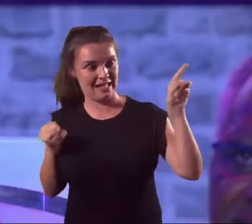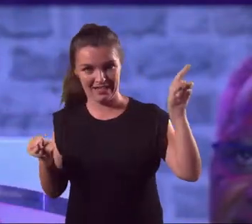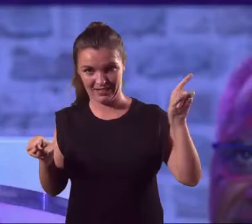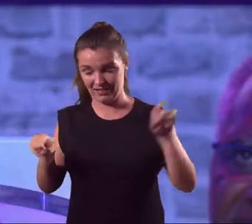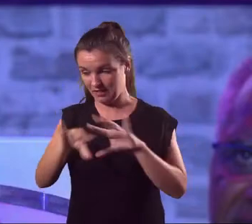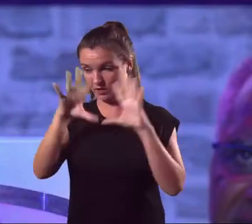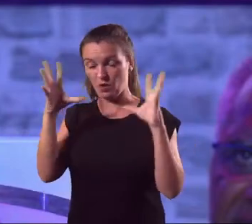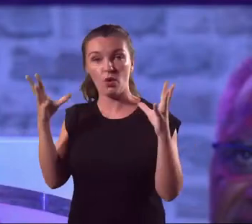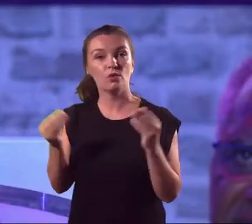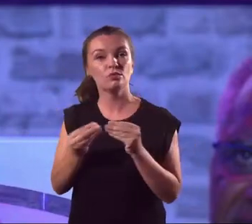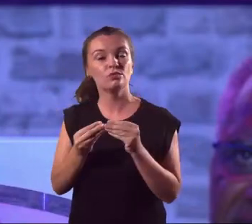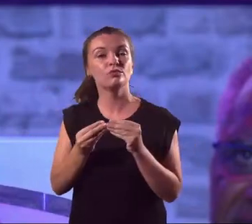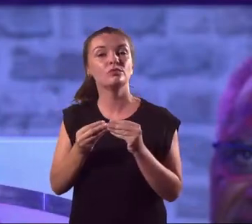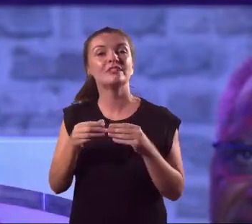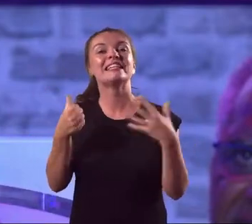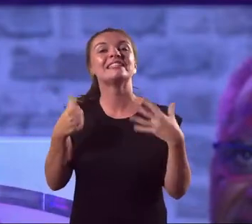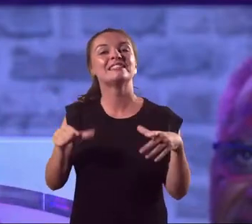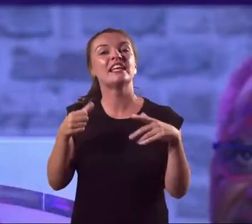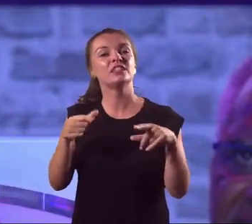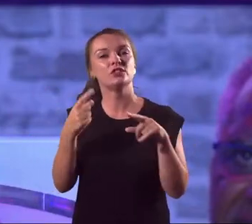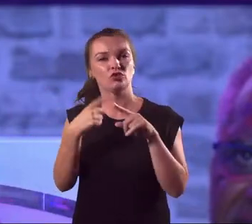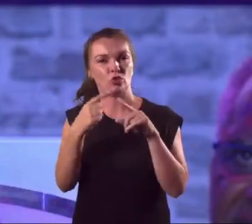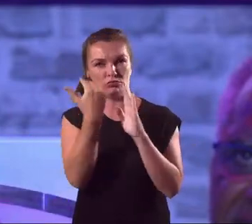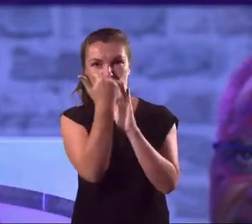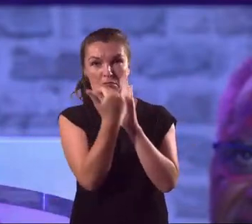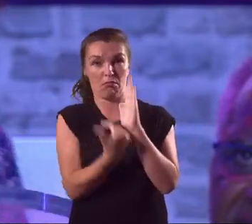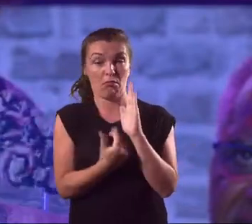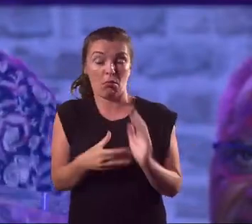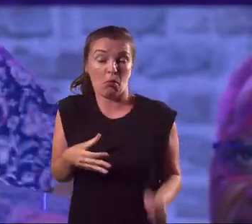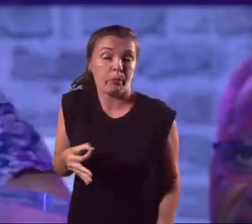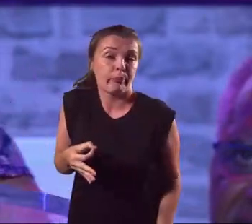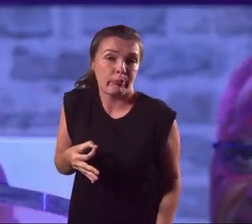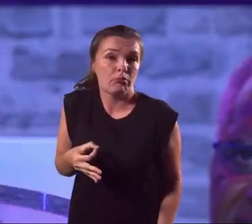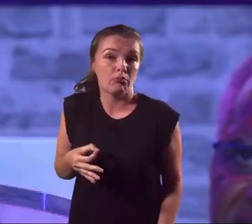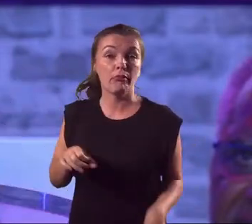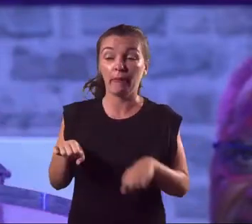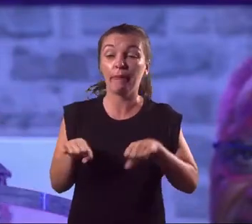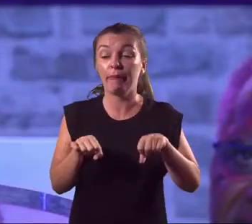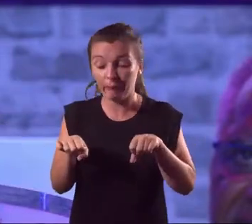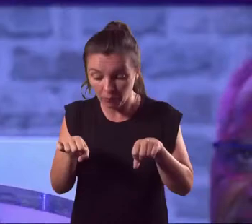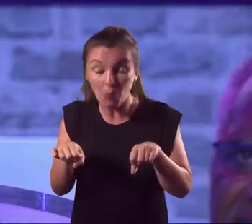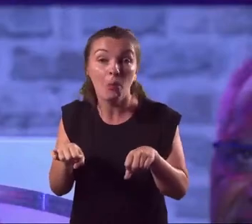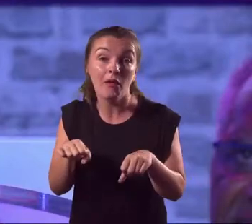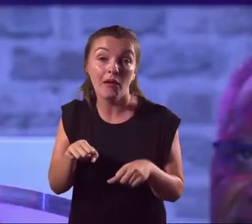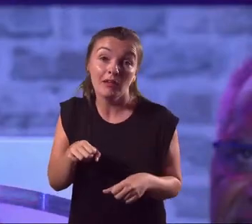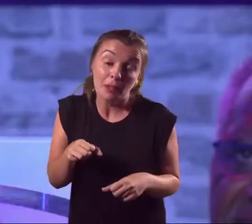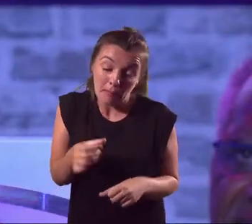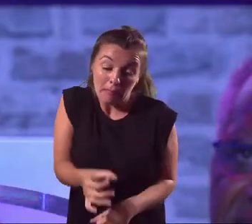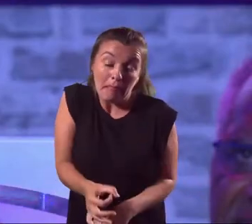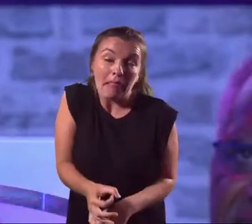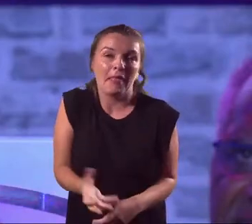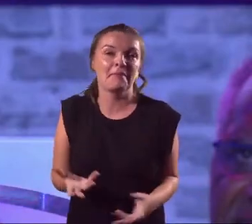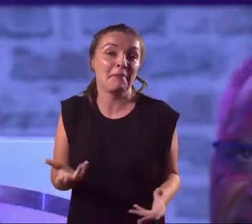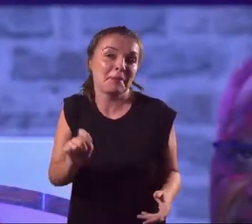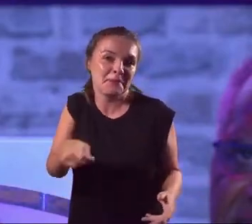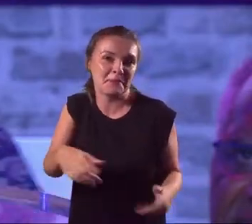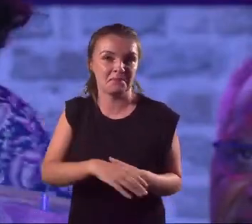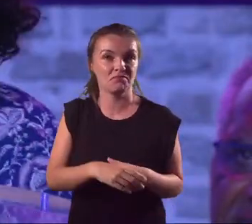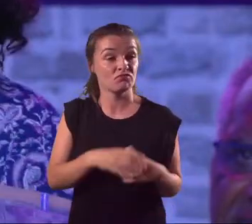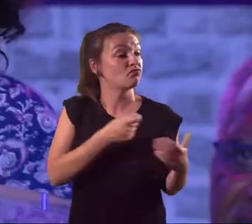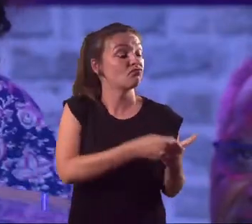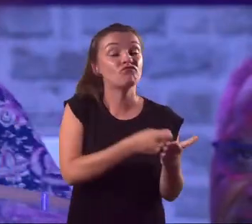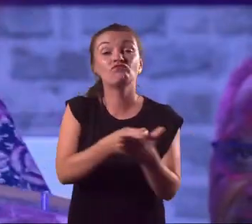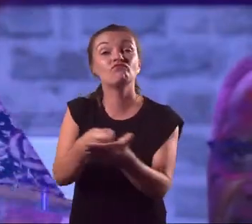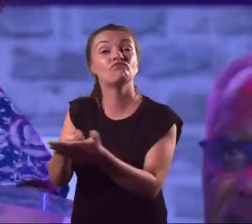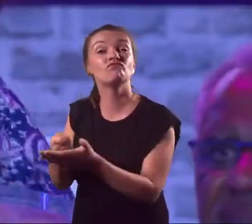en tout et pour tout 16 produits. C'est pas énorme. Quand on poussait notre caddie, je peux vous dire qu'il n'était pas plein. Mais nous avons acheté